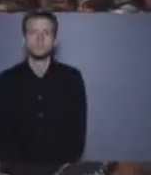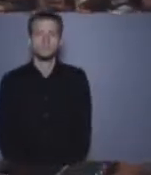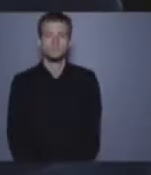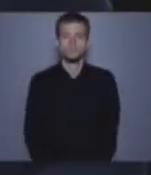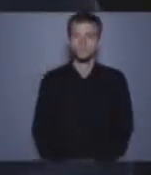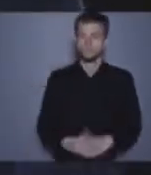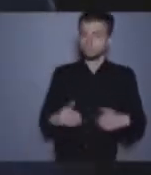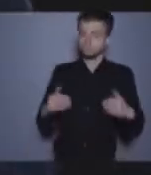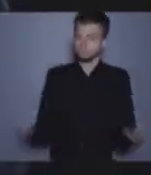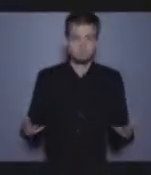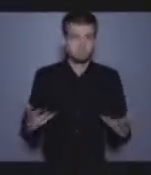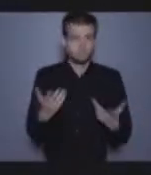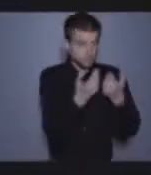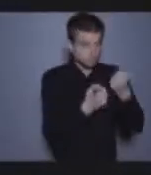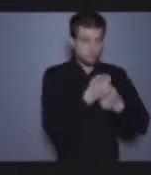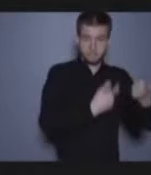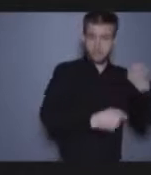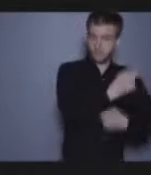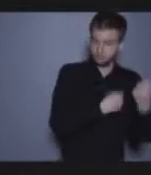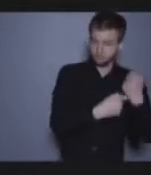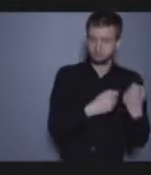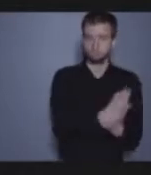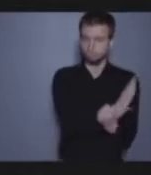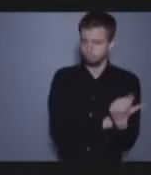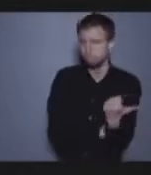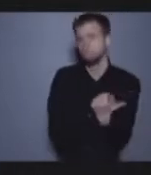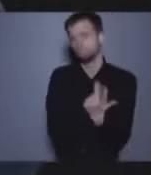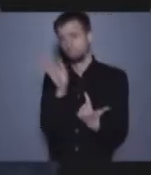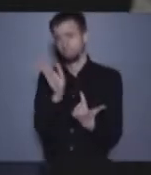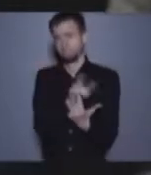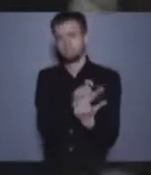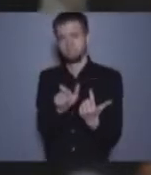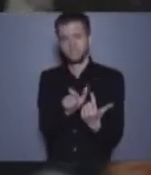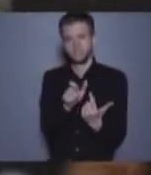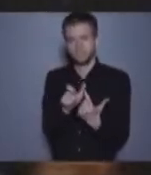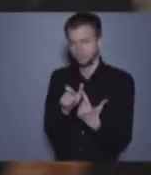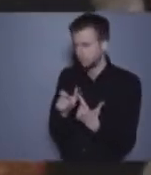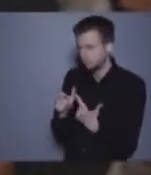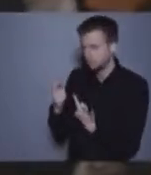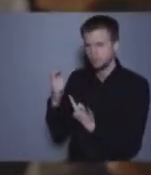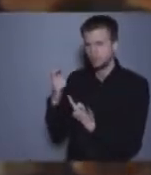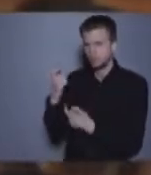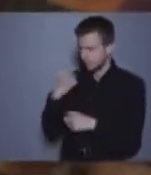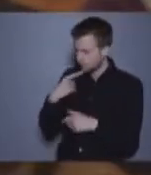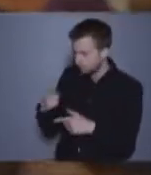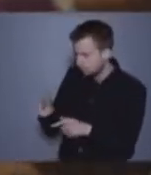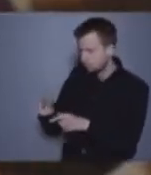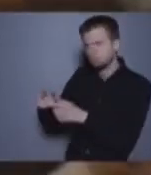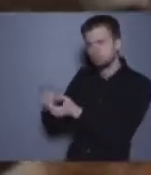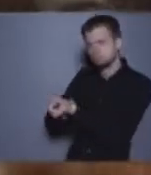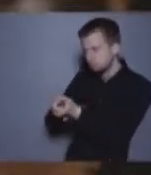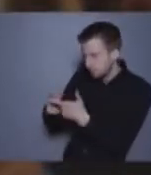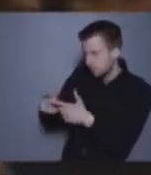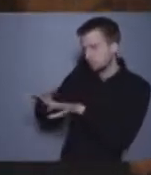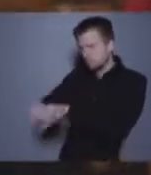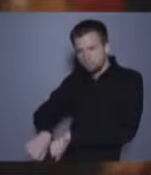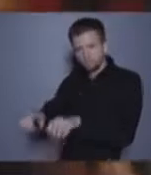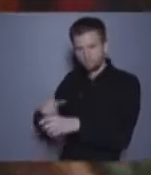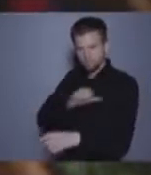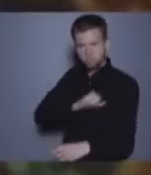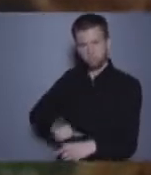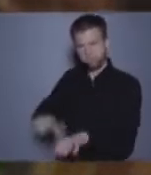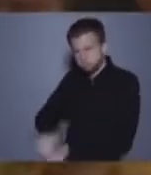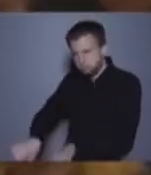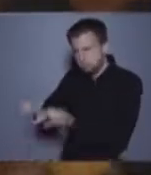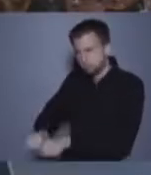Donc, créer un marché. Ensuite, couper les racines qui permettent la surexploitation du monde agricole aujourd'hui,